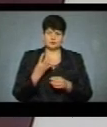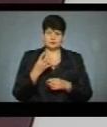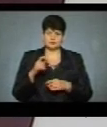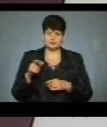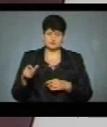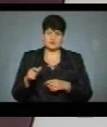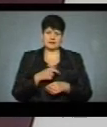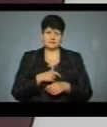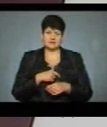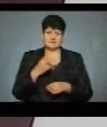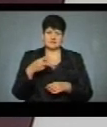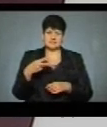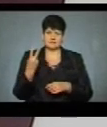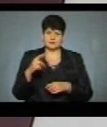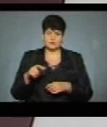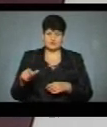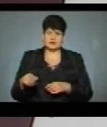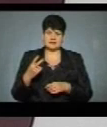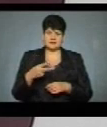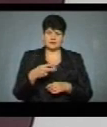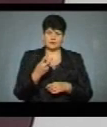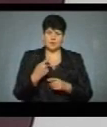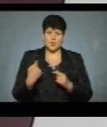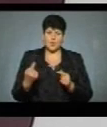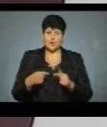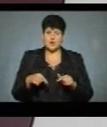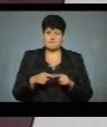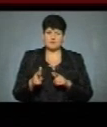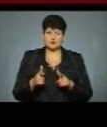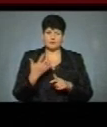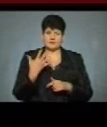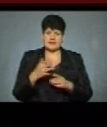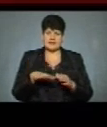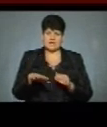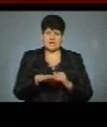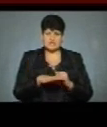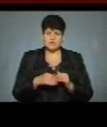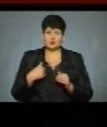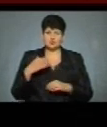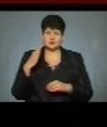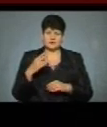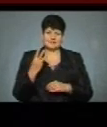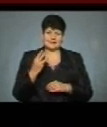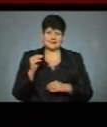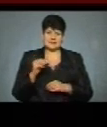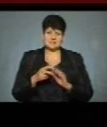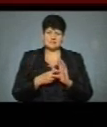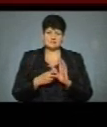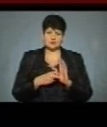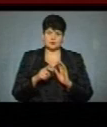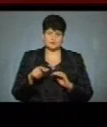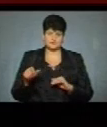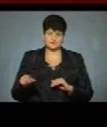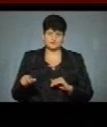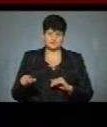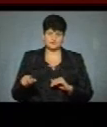на депутатів – 22 особи на 22 округах, підготовлено 5 дільниць. Голосуватимуть понад 3700 виборців.